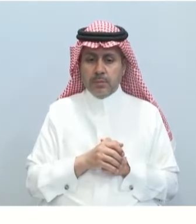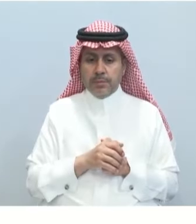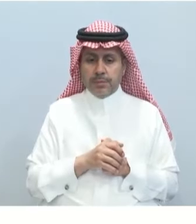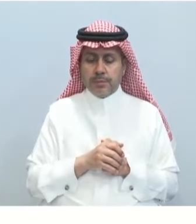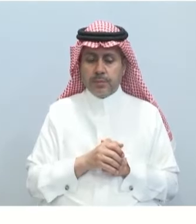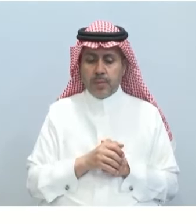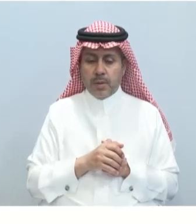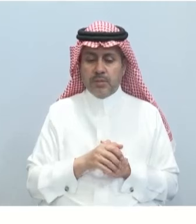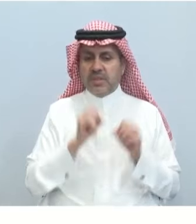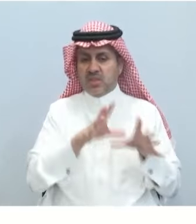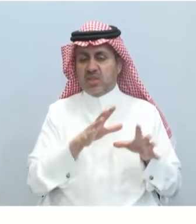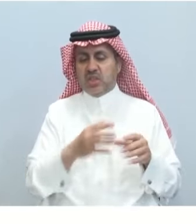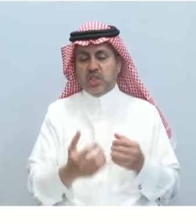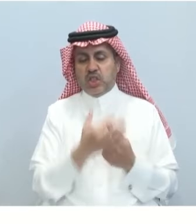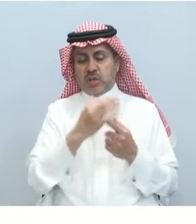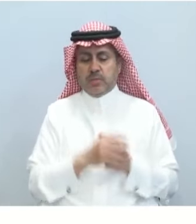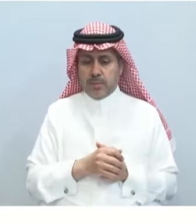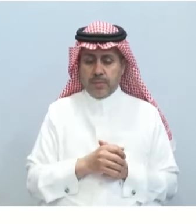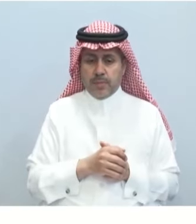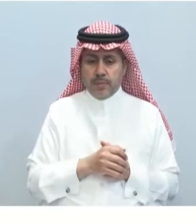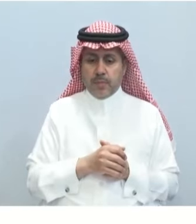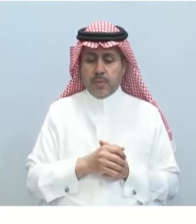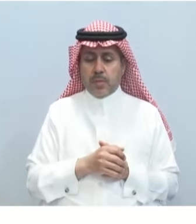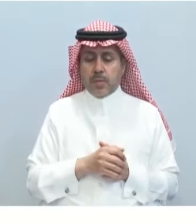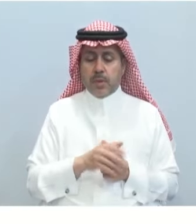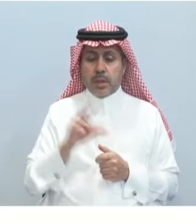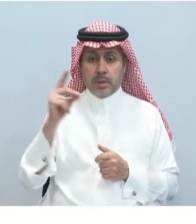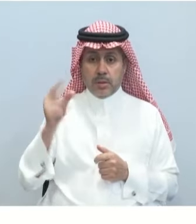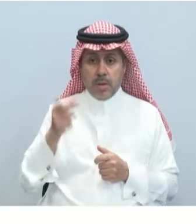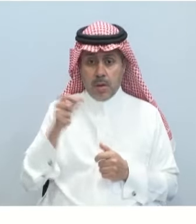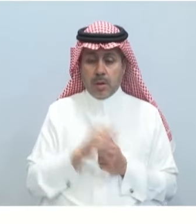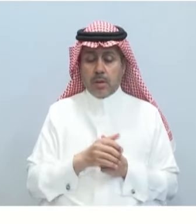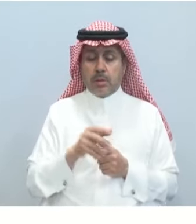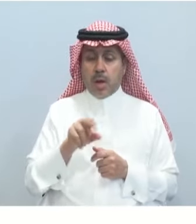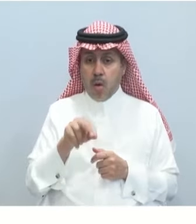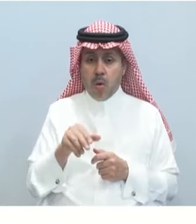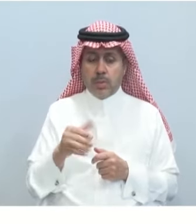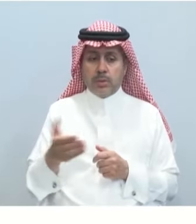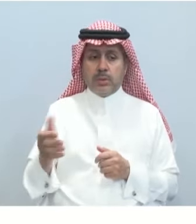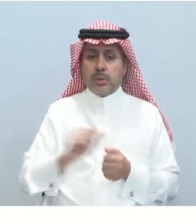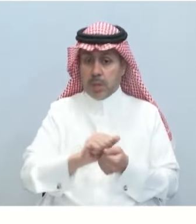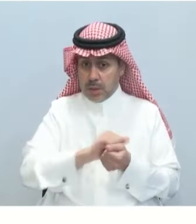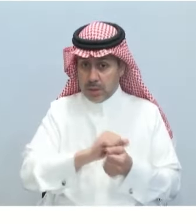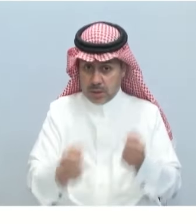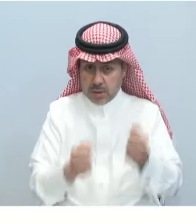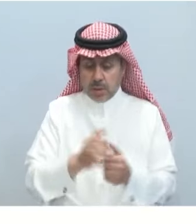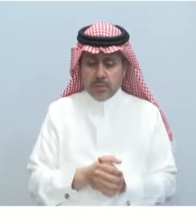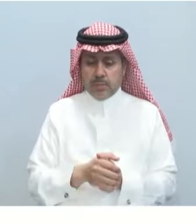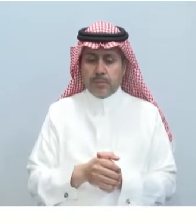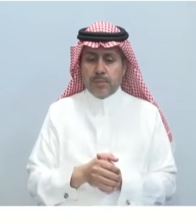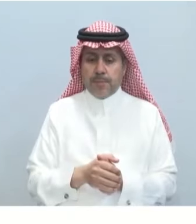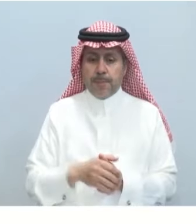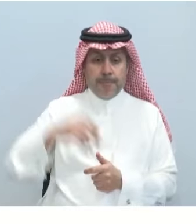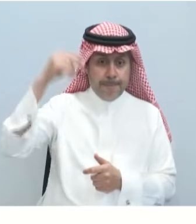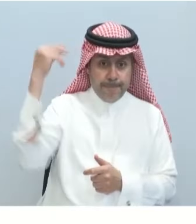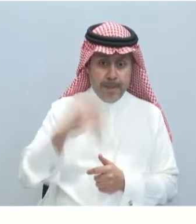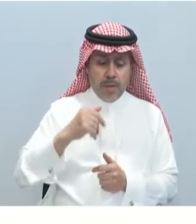التقا لشره وفي احد الايام طلب طارق من اخيه مجدي ان يقوم بغسل سيارته وعندما رفض انهال